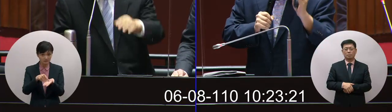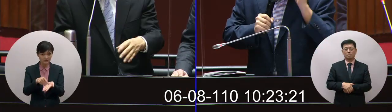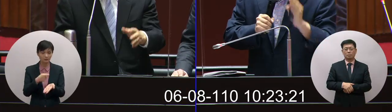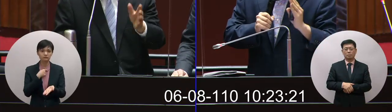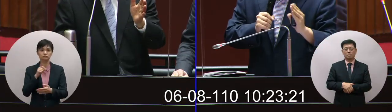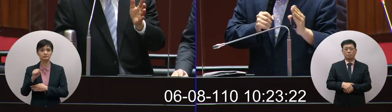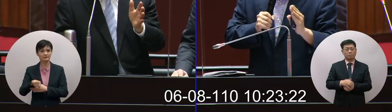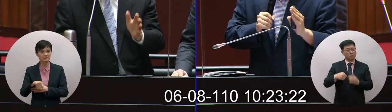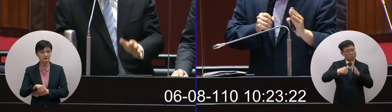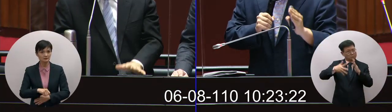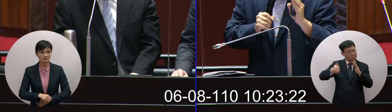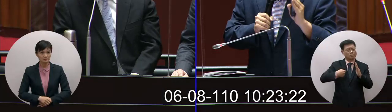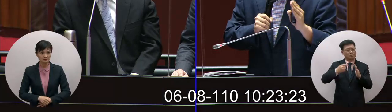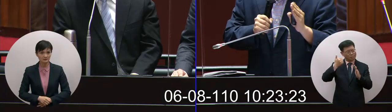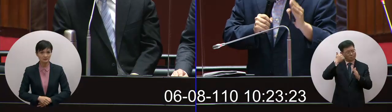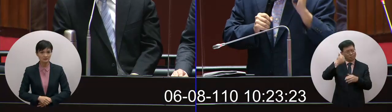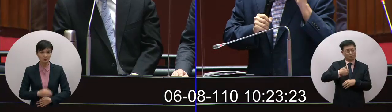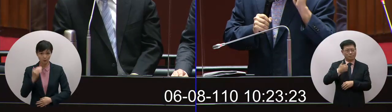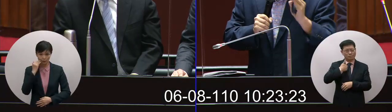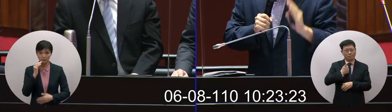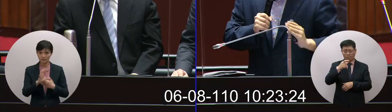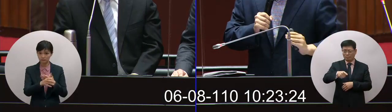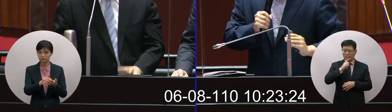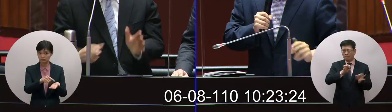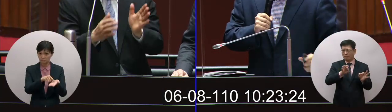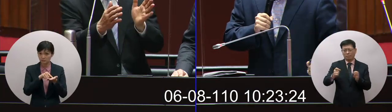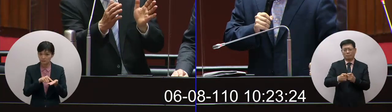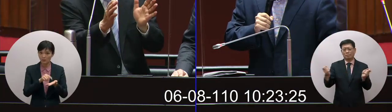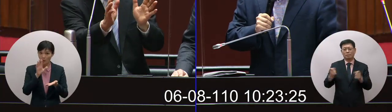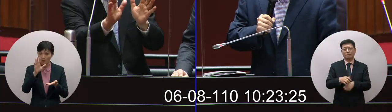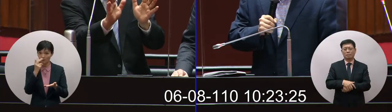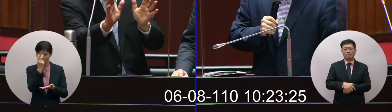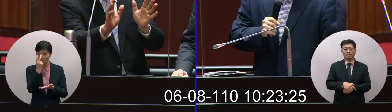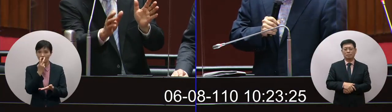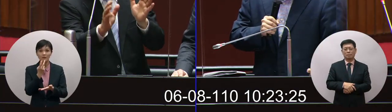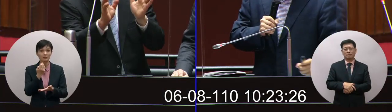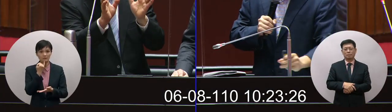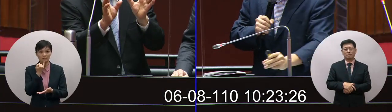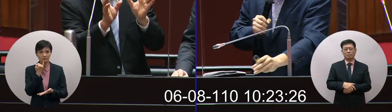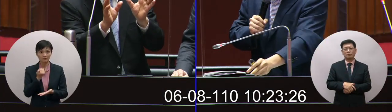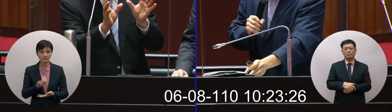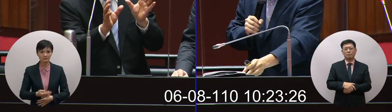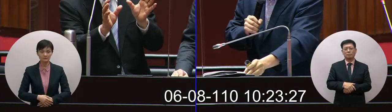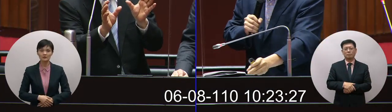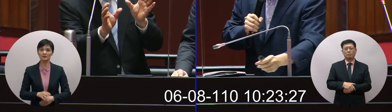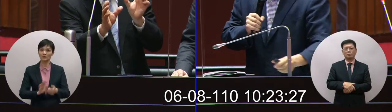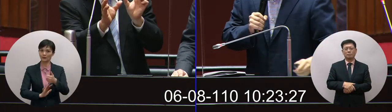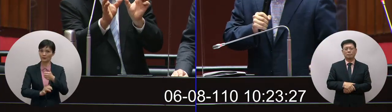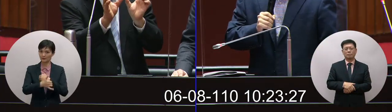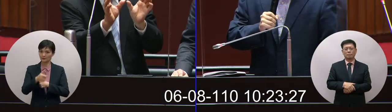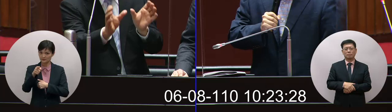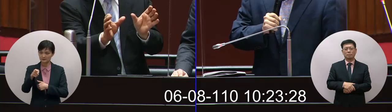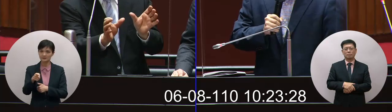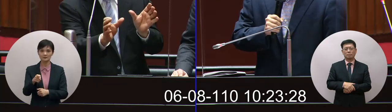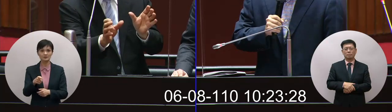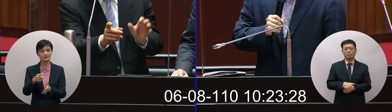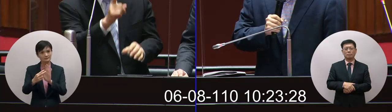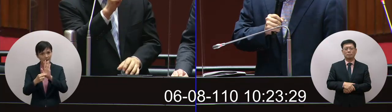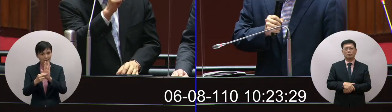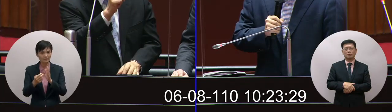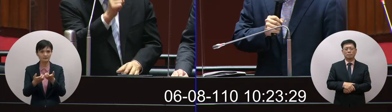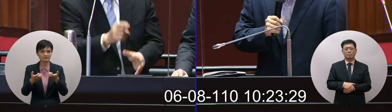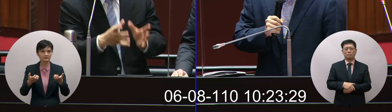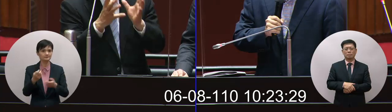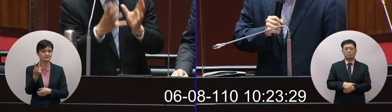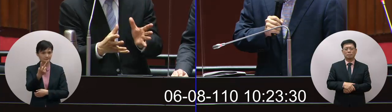进来。伊六，这进来我讲讲吼， 进来我们 这已经拖伤久啊呢。 唔是委员。 对， 你安尼讲话先甲分两节啦，